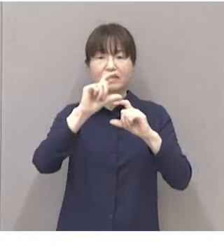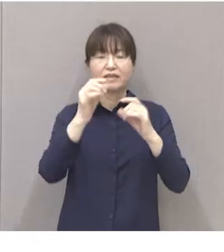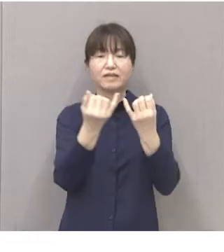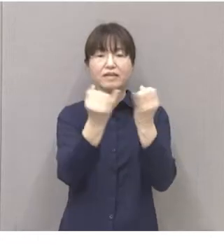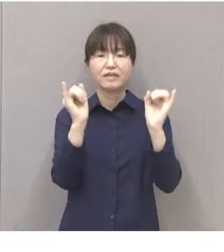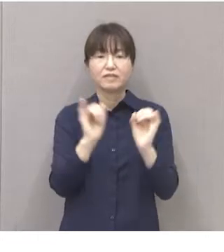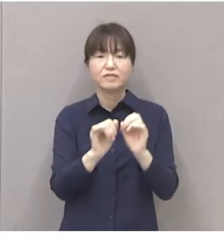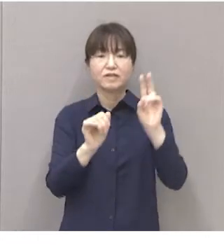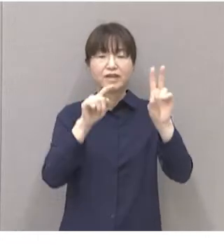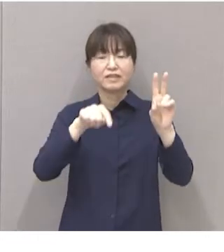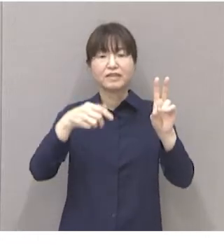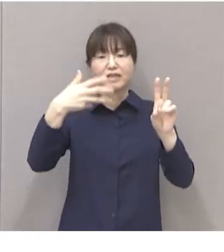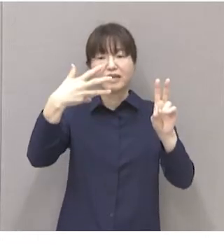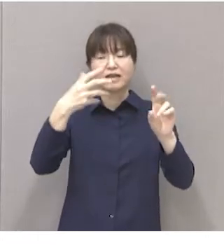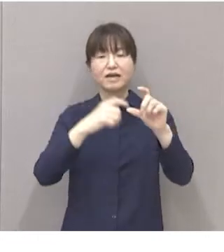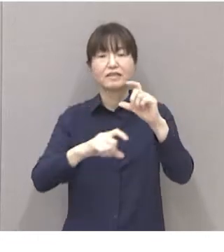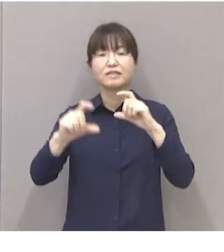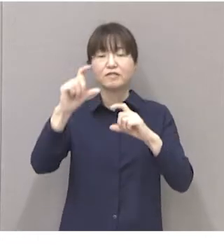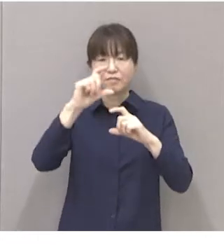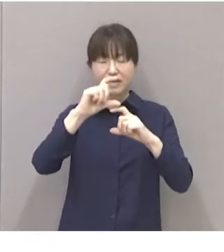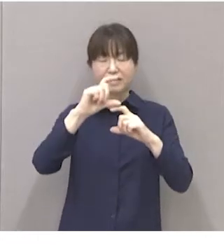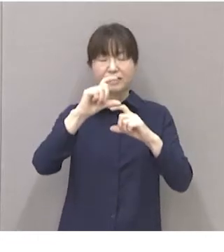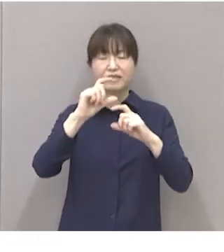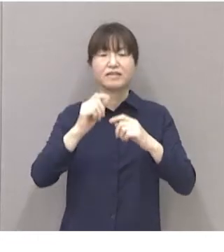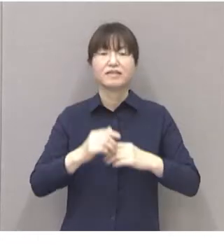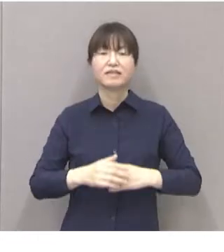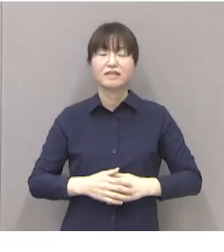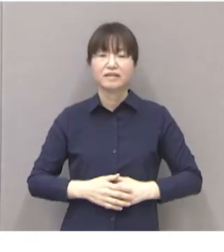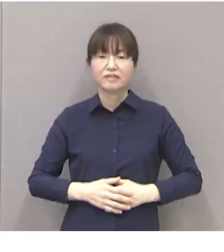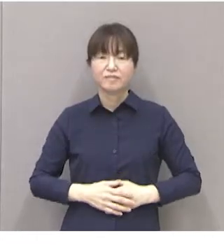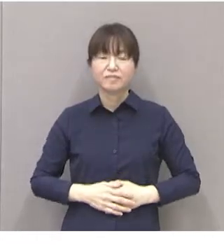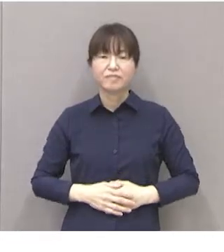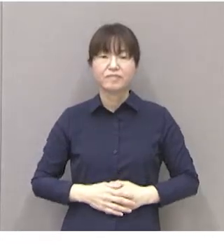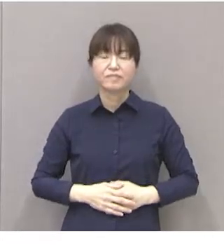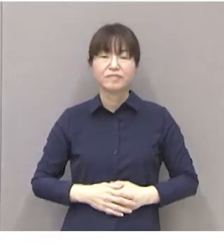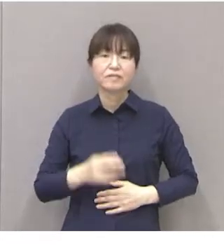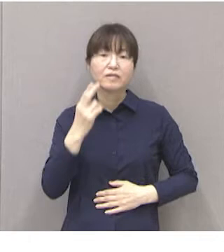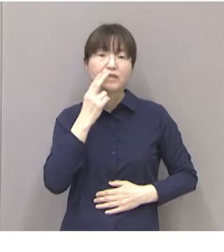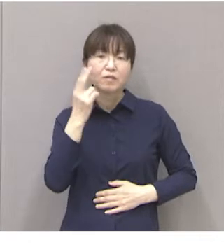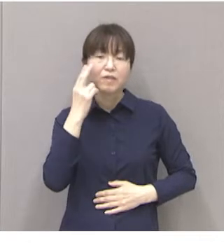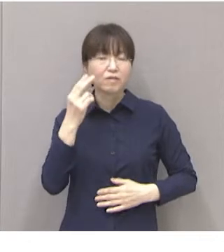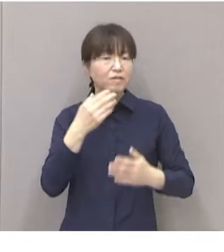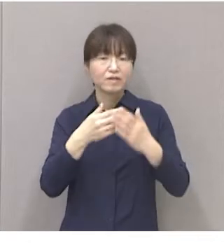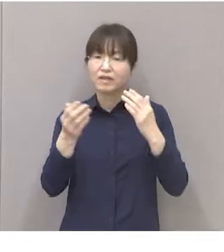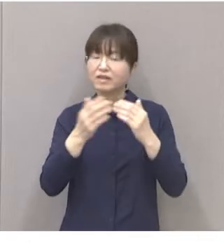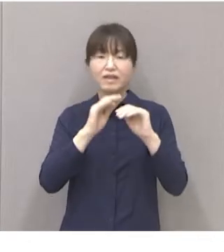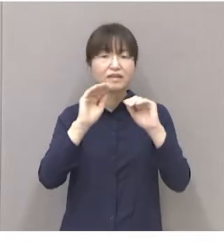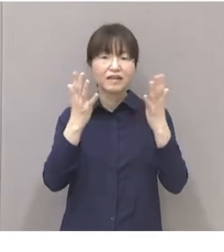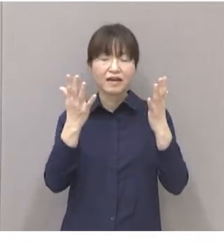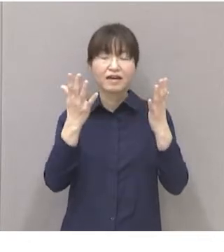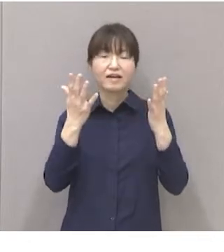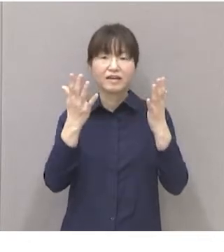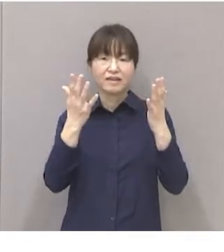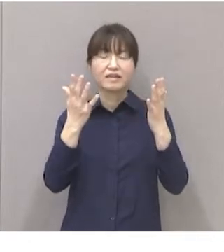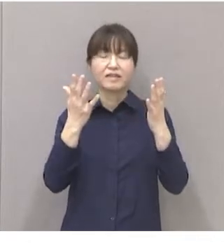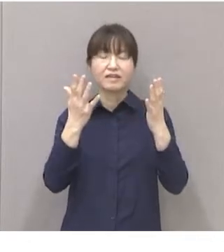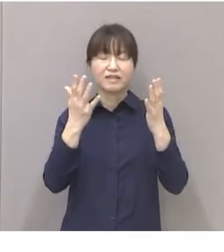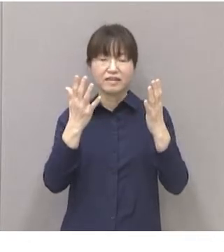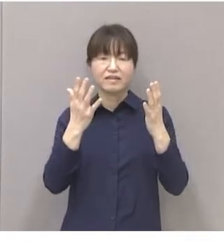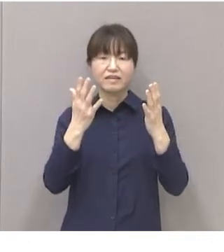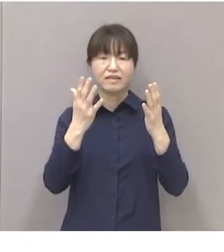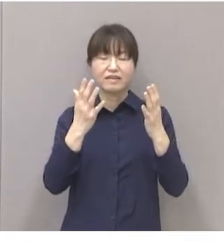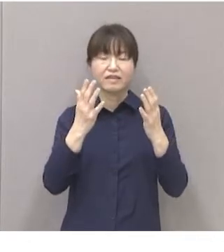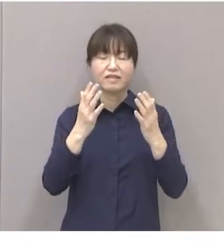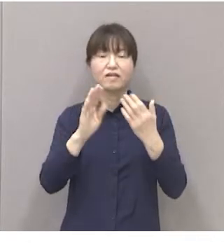2.8倍なんですがまぁともう一つあのうタバコを吸わない方もですねあのータバコの煙を